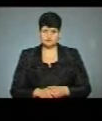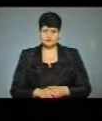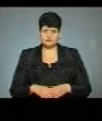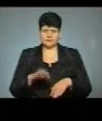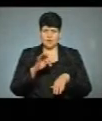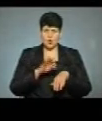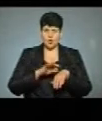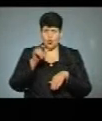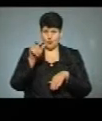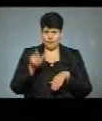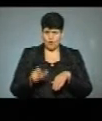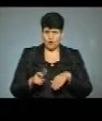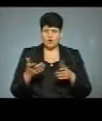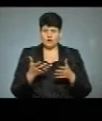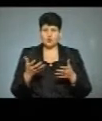Хворого, якого